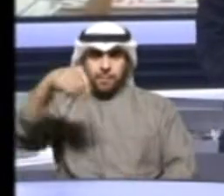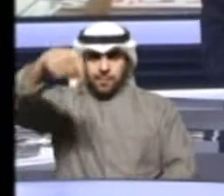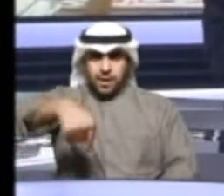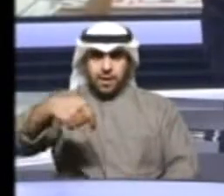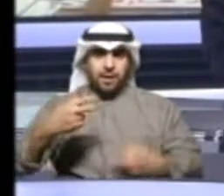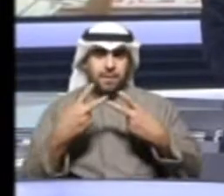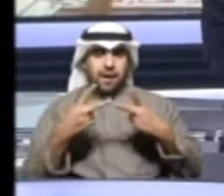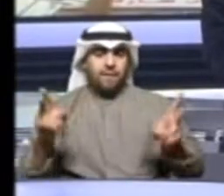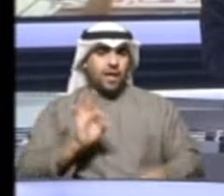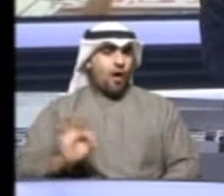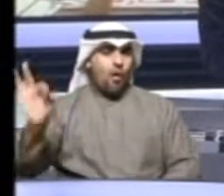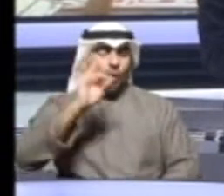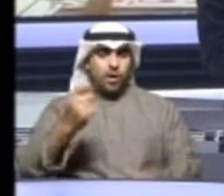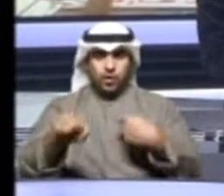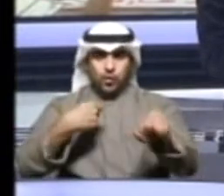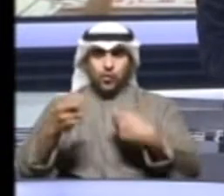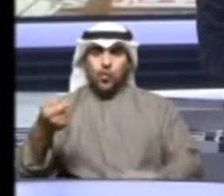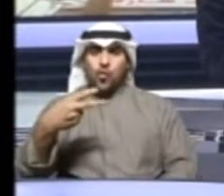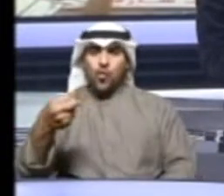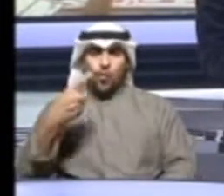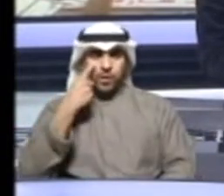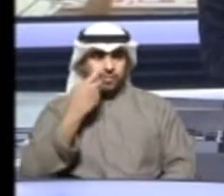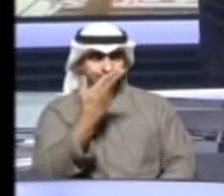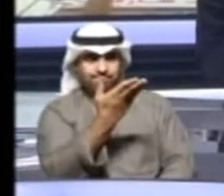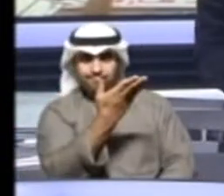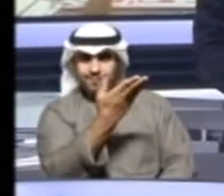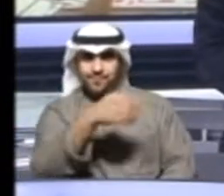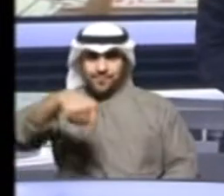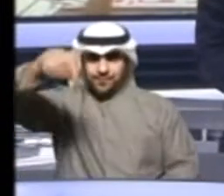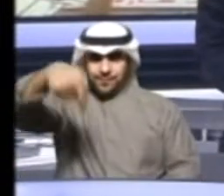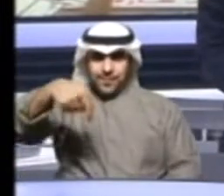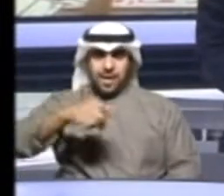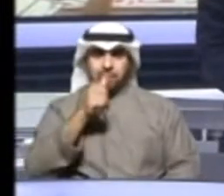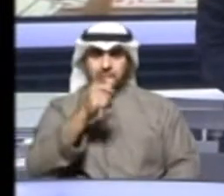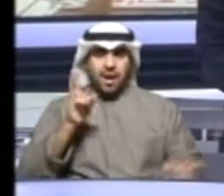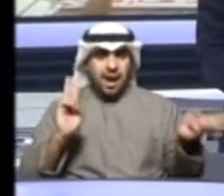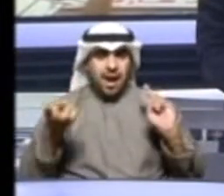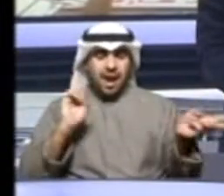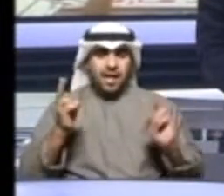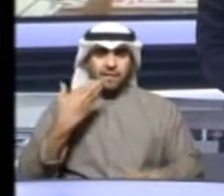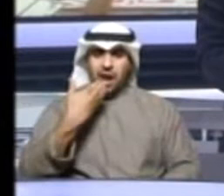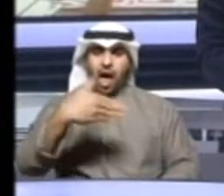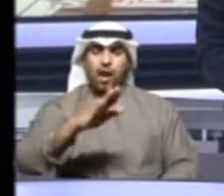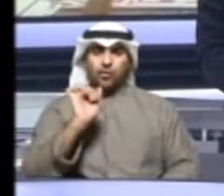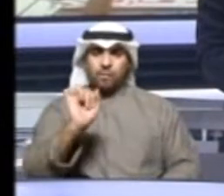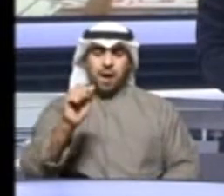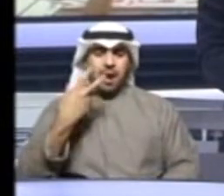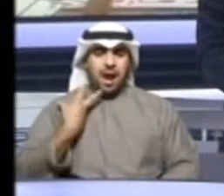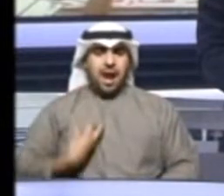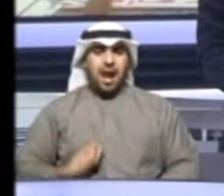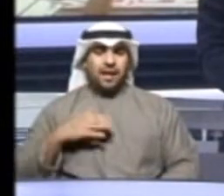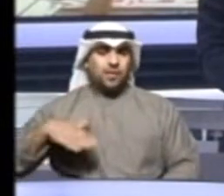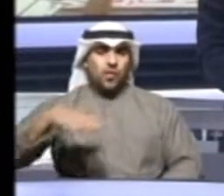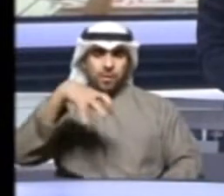الشبابية في سوق المباركية. وأكد وزير الإعلام رئيس اللجنة الدائمة للاحتفال بالأعياد والمناسبات الوطنية أن إقامة هذه